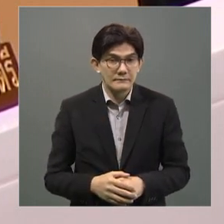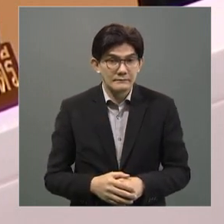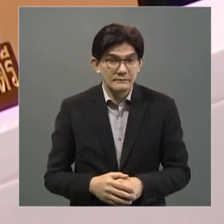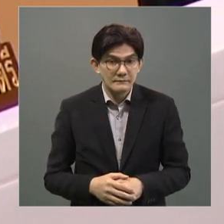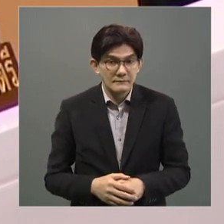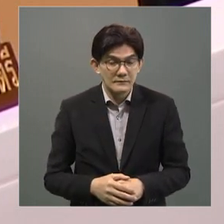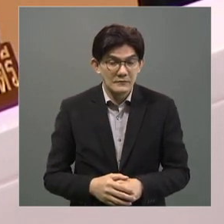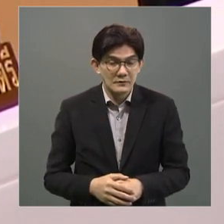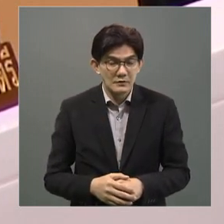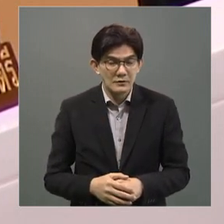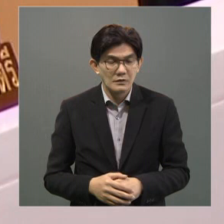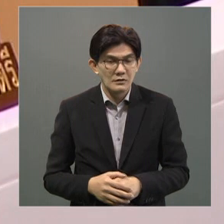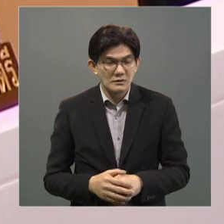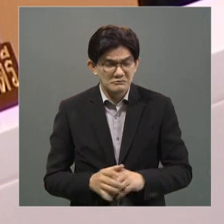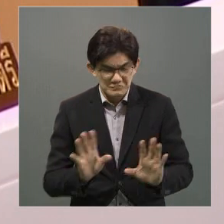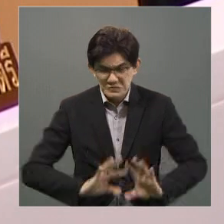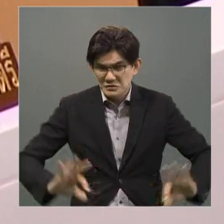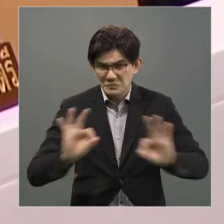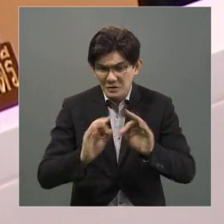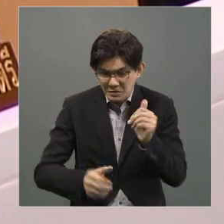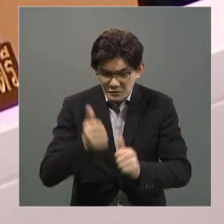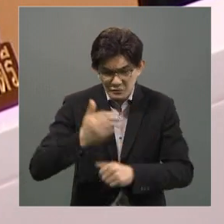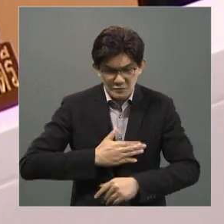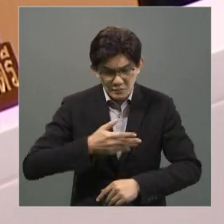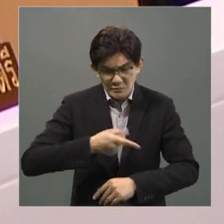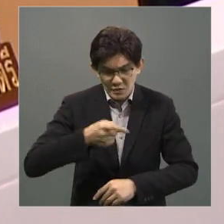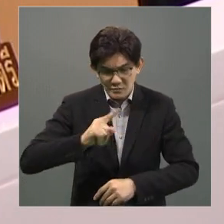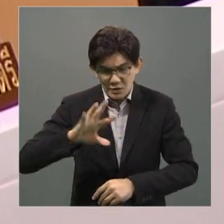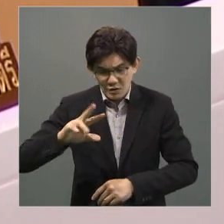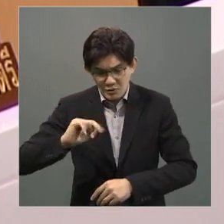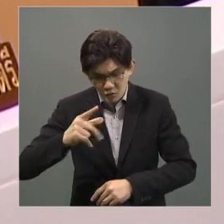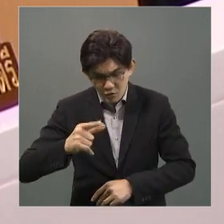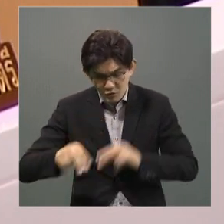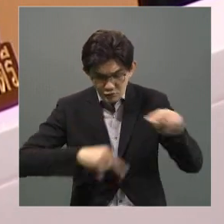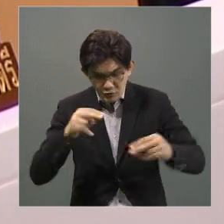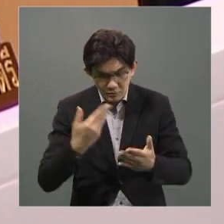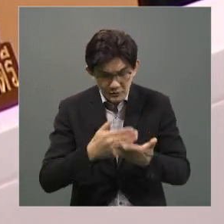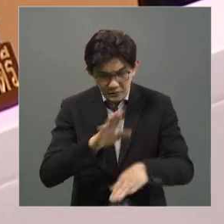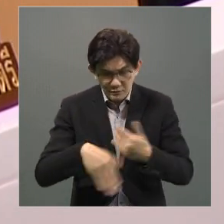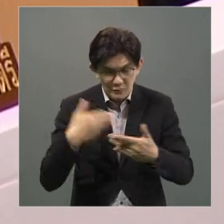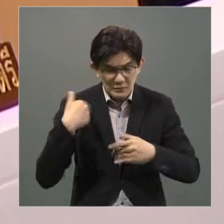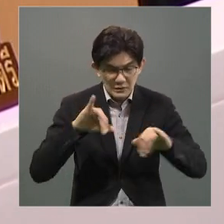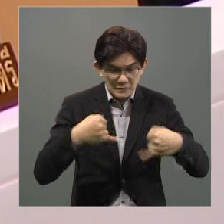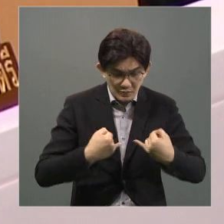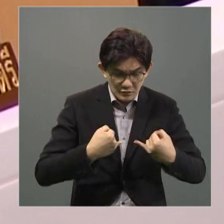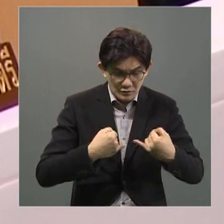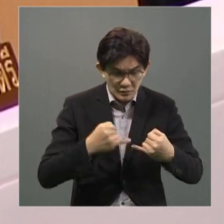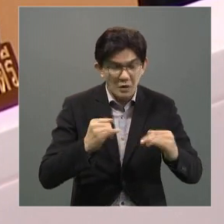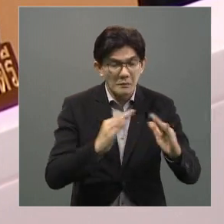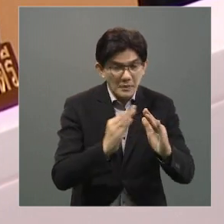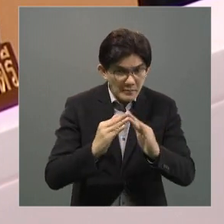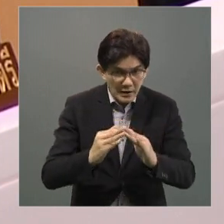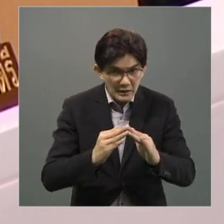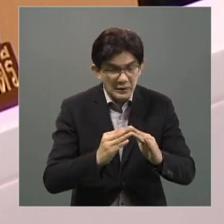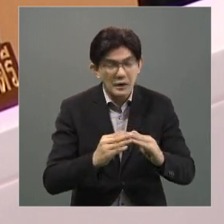ปและที่สูงสุดและหนักกว่านั้นคือผมเอาปปง.มาตรวจสอบเส้นทางการเงินทั้งหมดเจ้าของรีสอร์ทคุณเตรียมตัวไว้เล